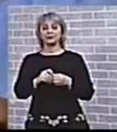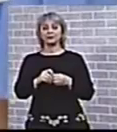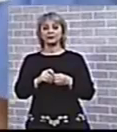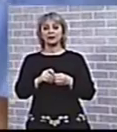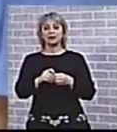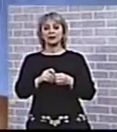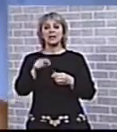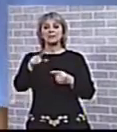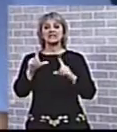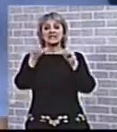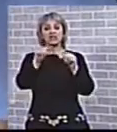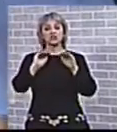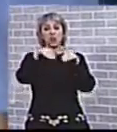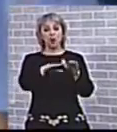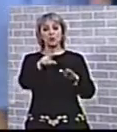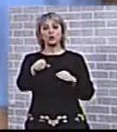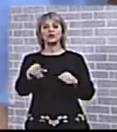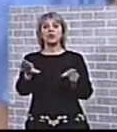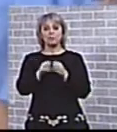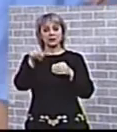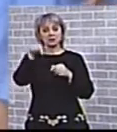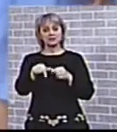Хочу съездить на море,